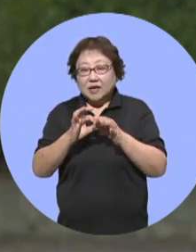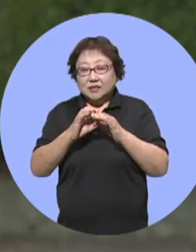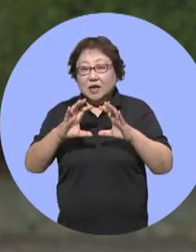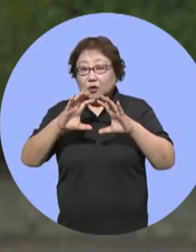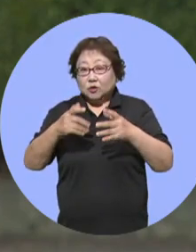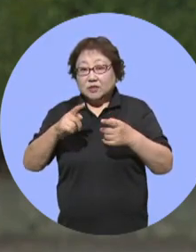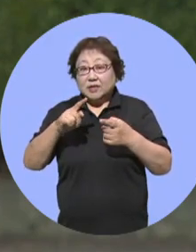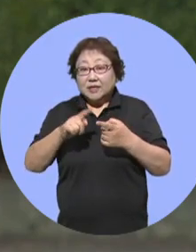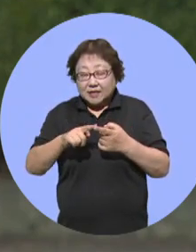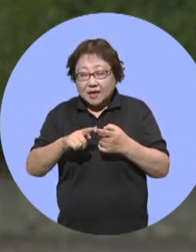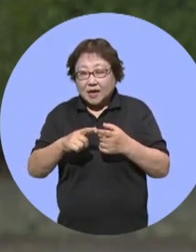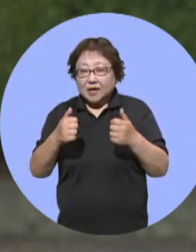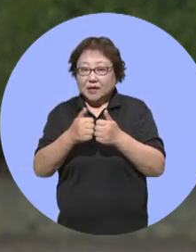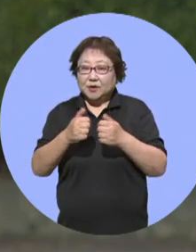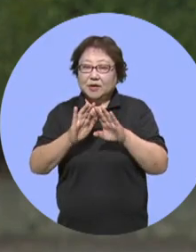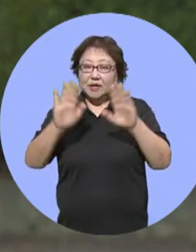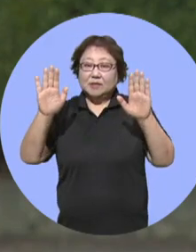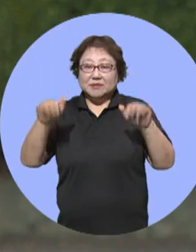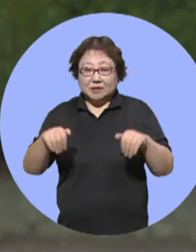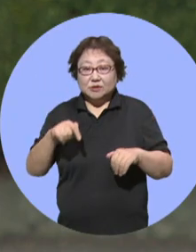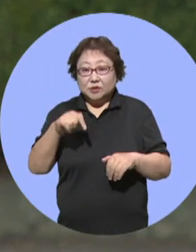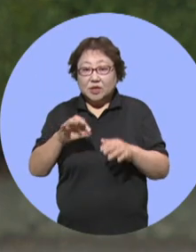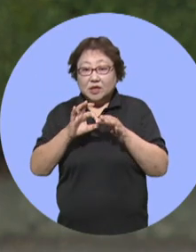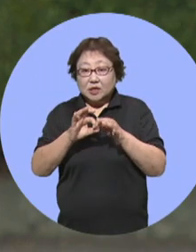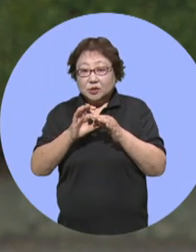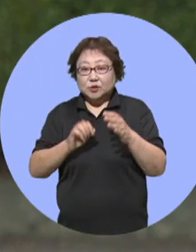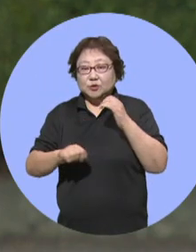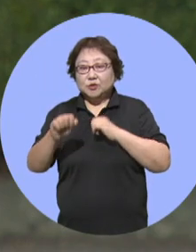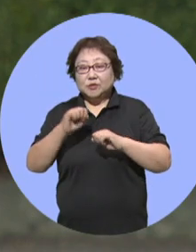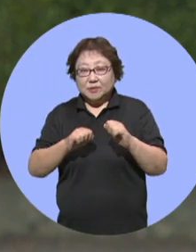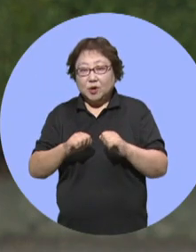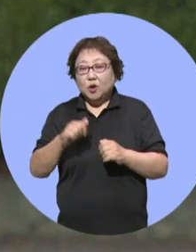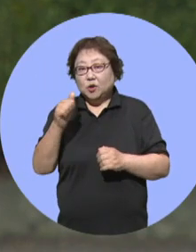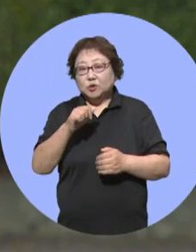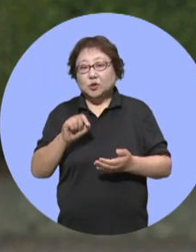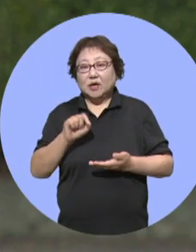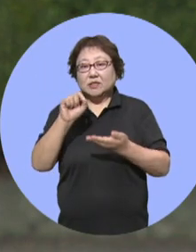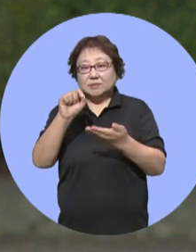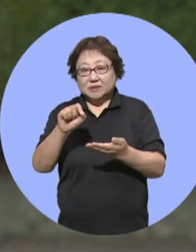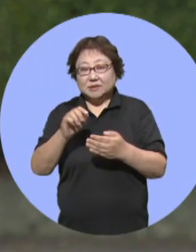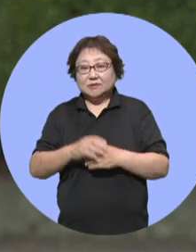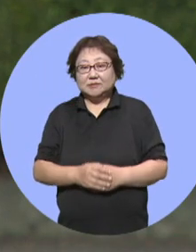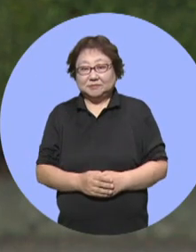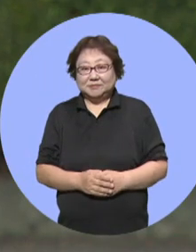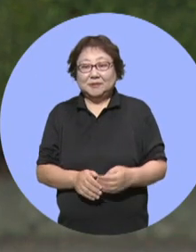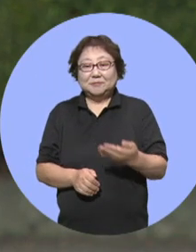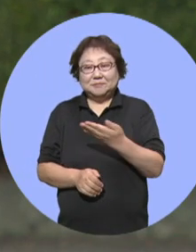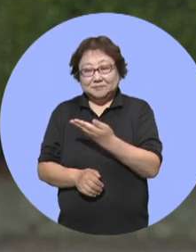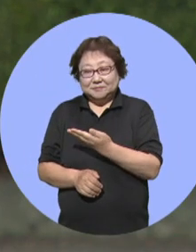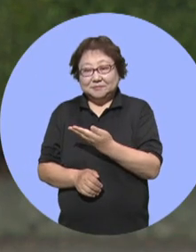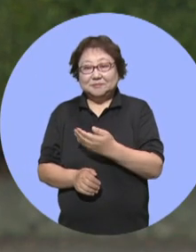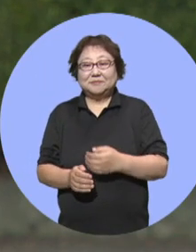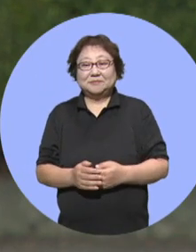ました。今回はそれに関係する取り組みをご紹介します。まずはこちらをご覧ください